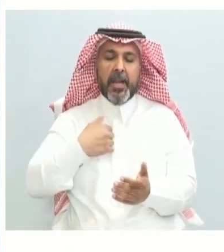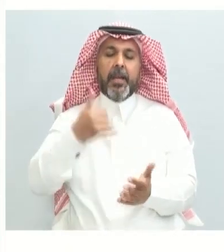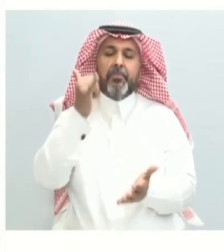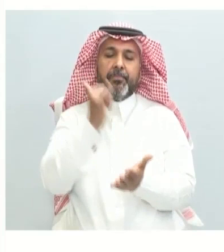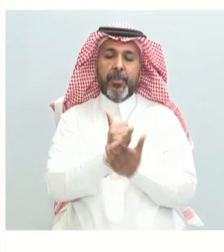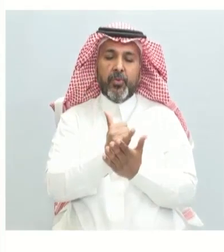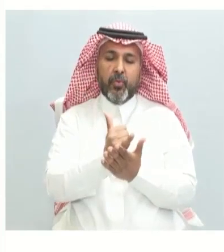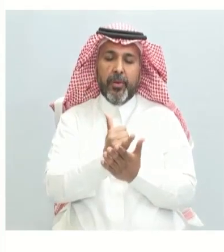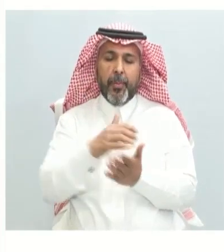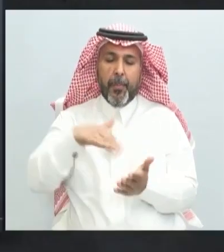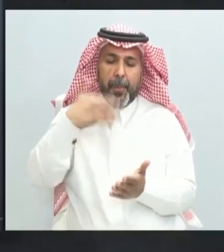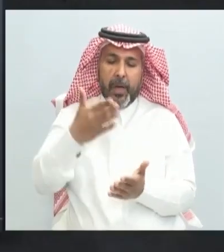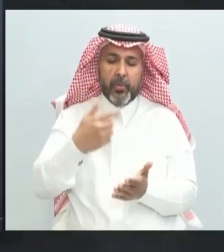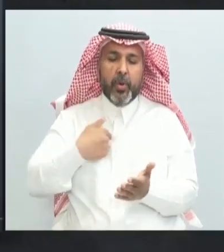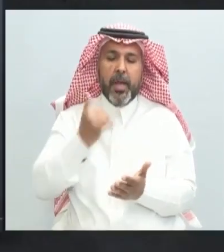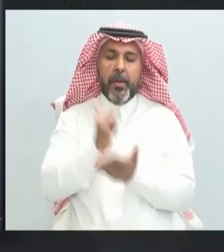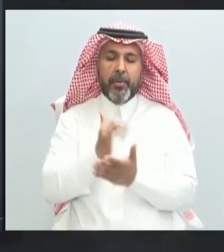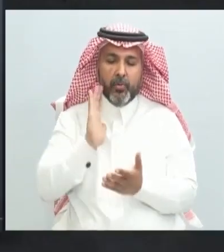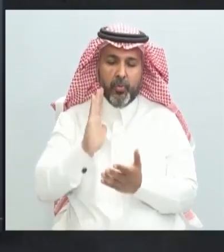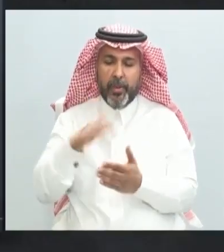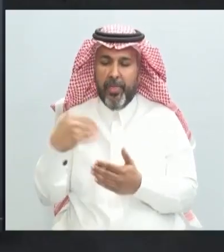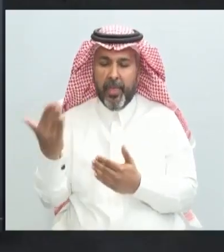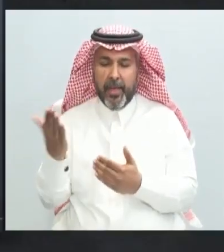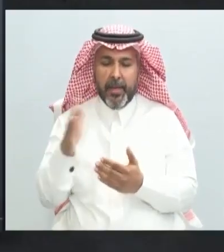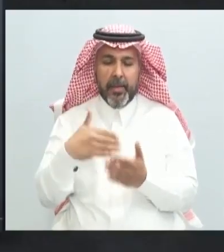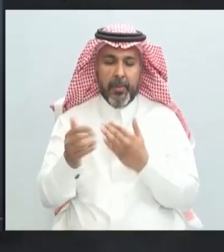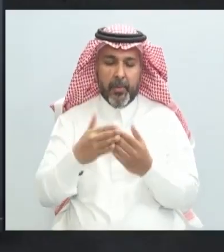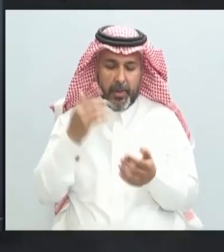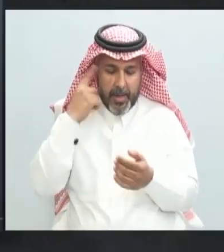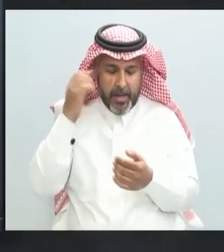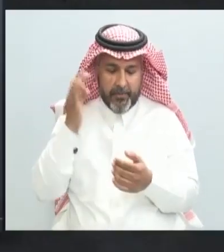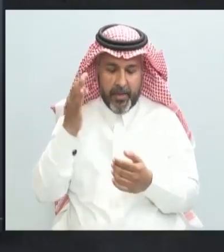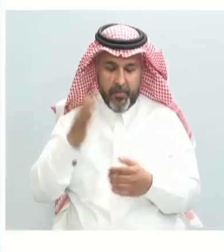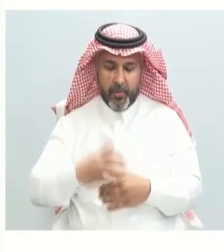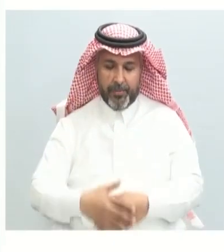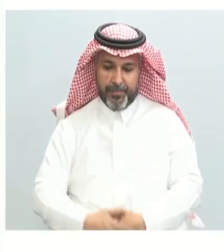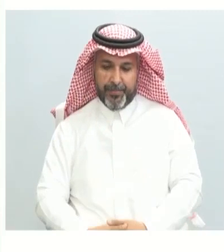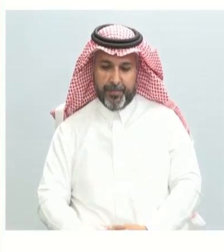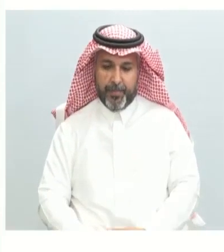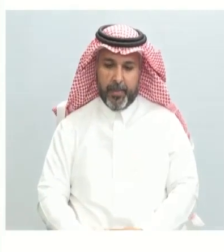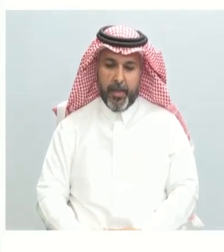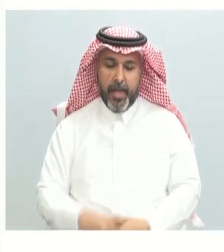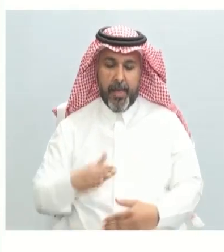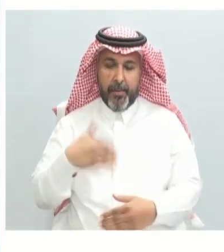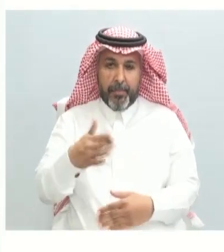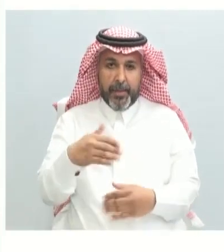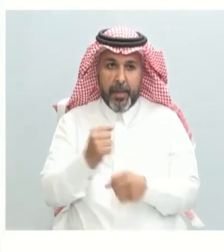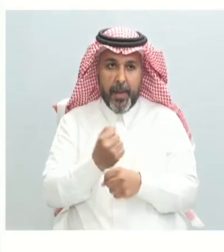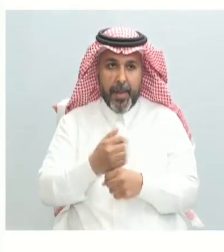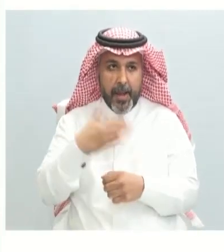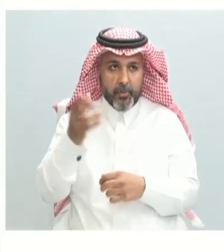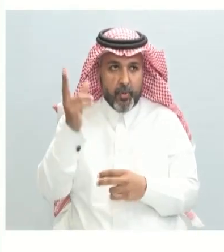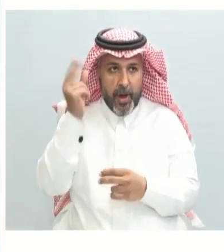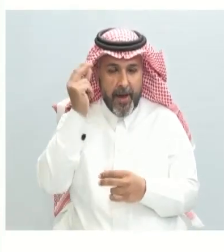عن هذه الاقوال والافعل المسؤوليه هي قدره الشخص على اداء